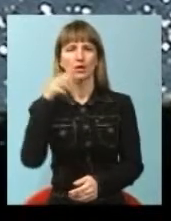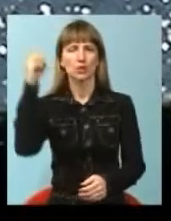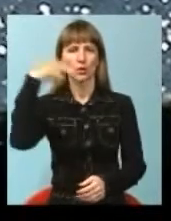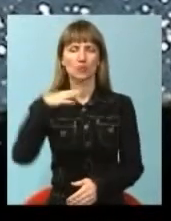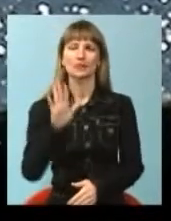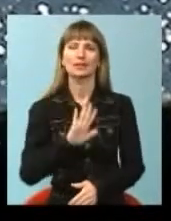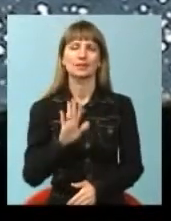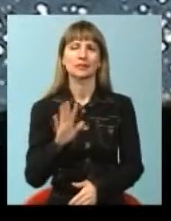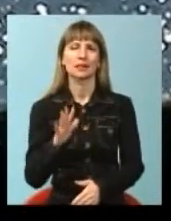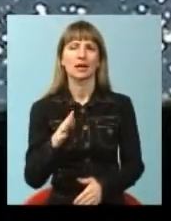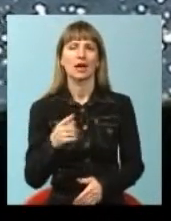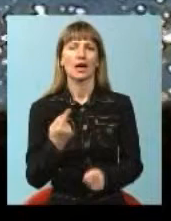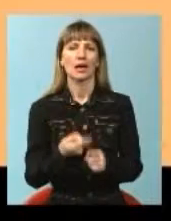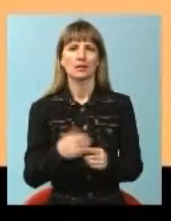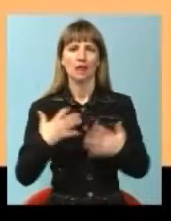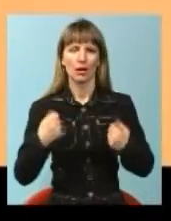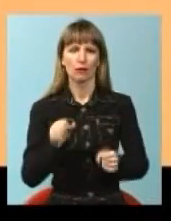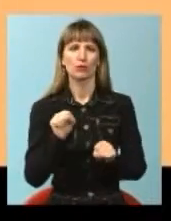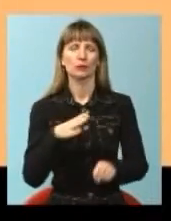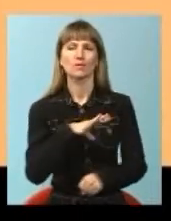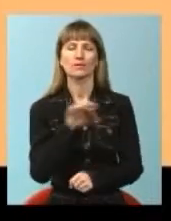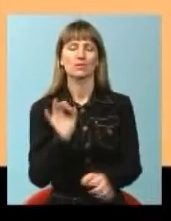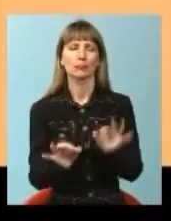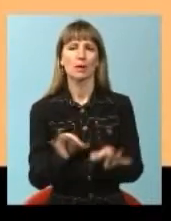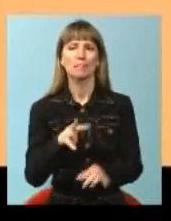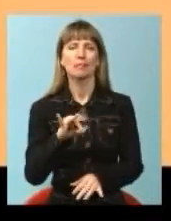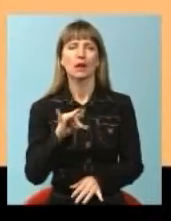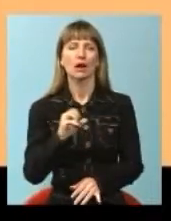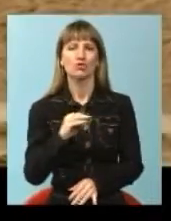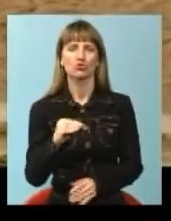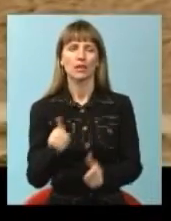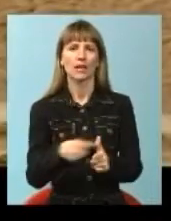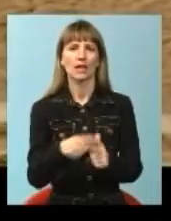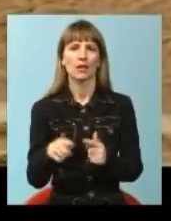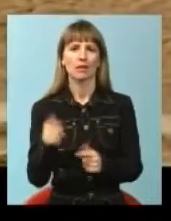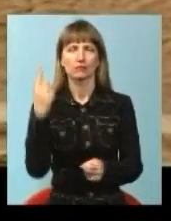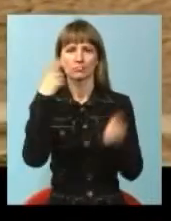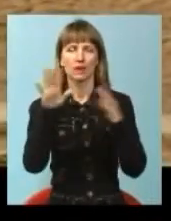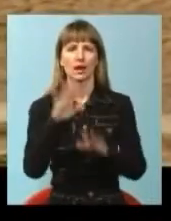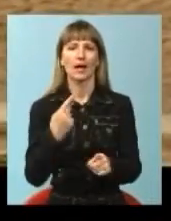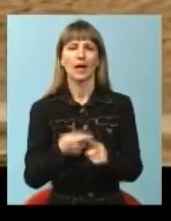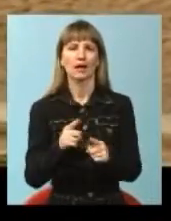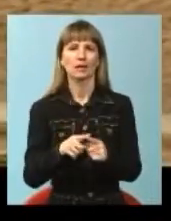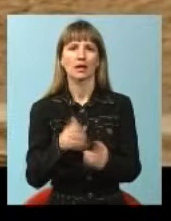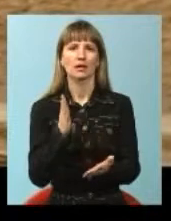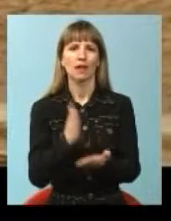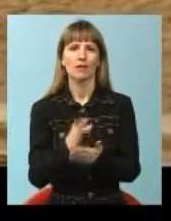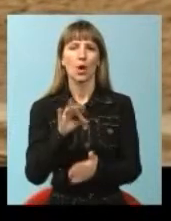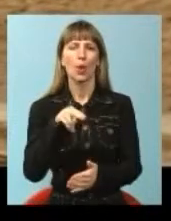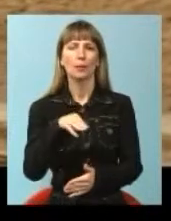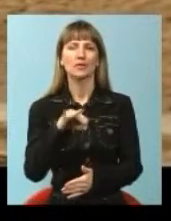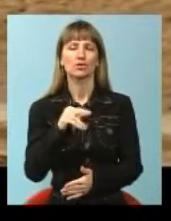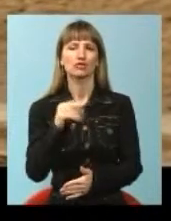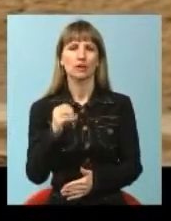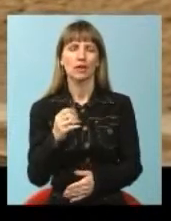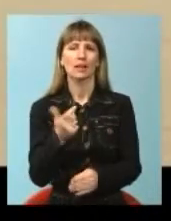Ні, зі здоров'ям може бути все гаразд. Міраж, або як ще його називають марево, це оптичне явище, і жодних надприродних